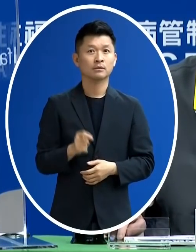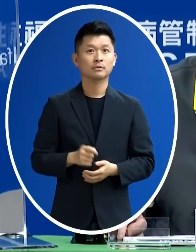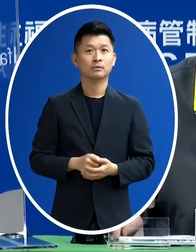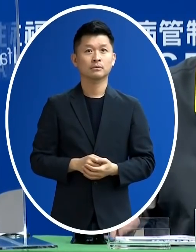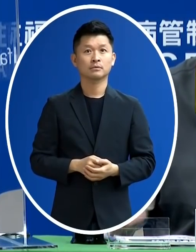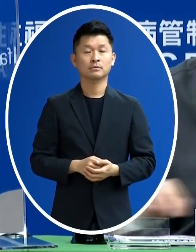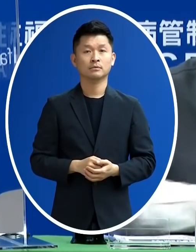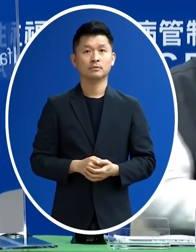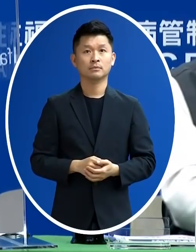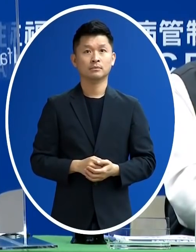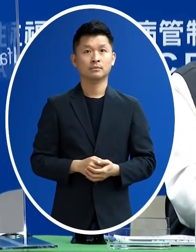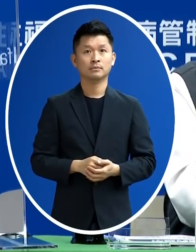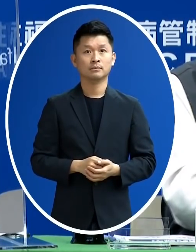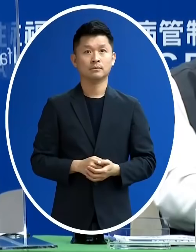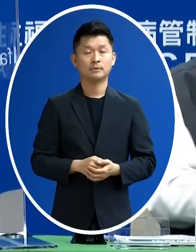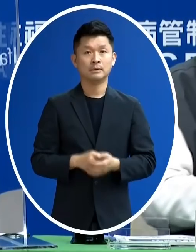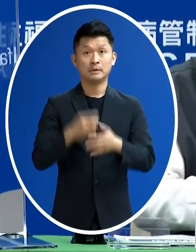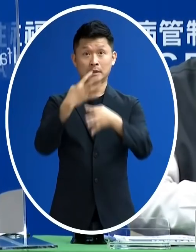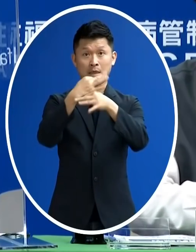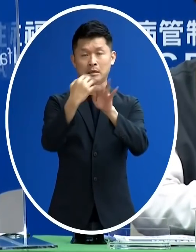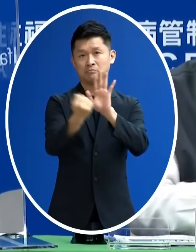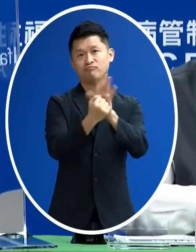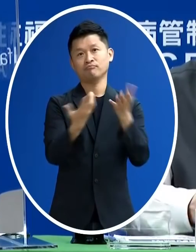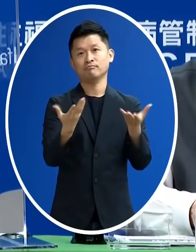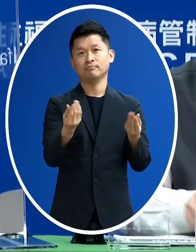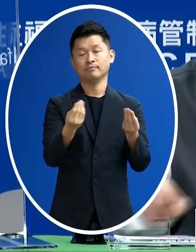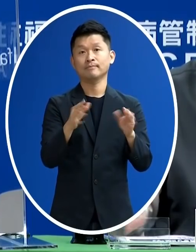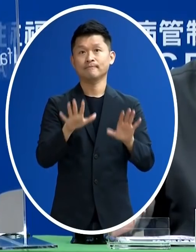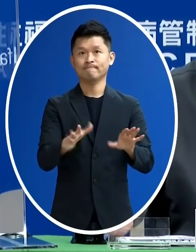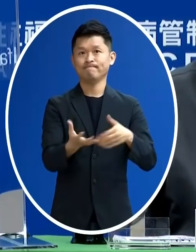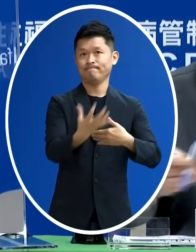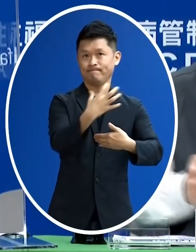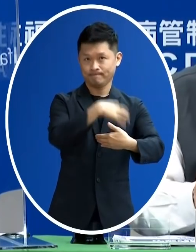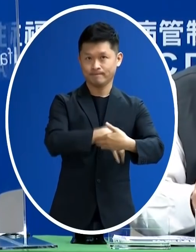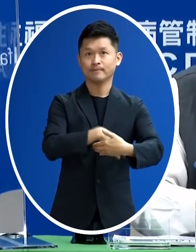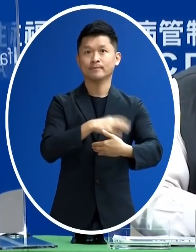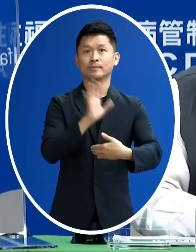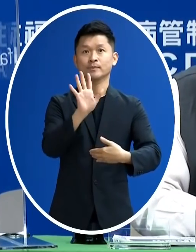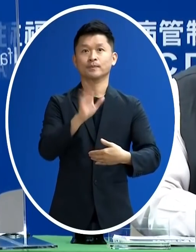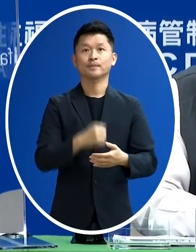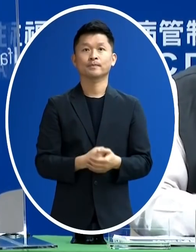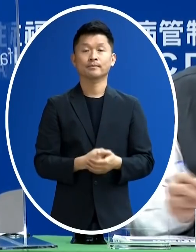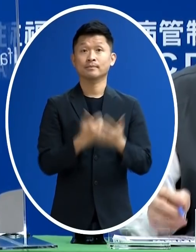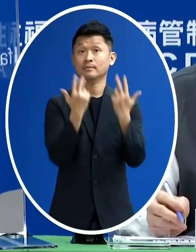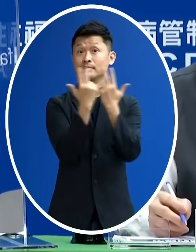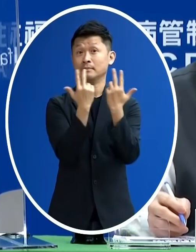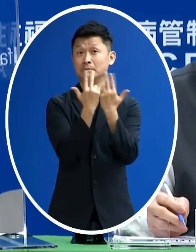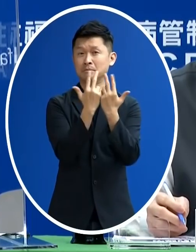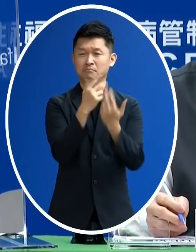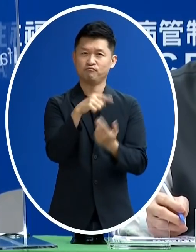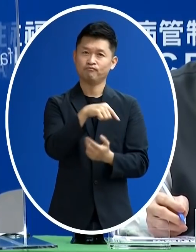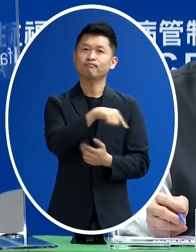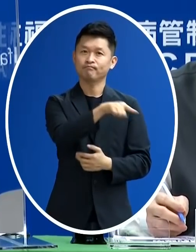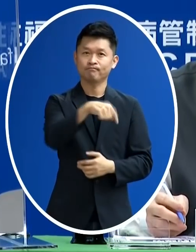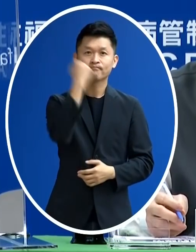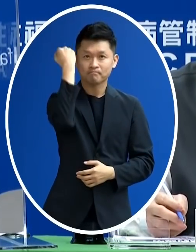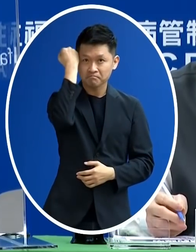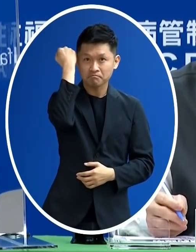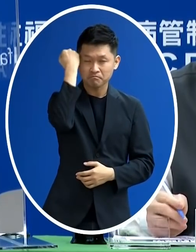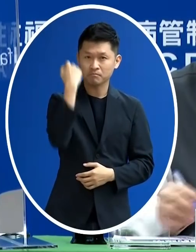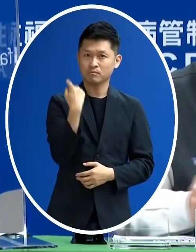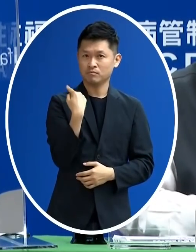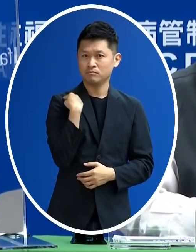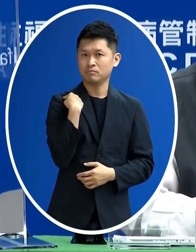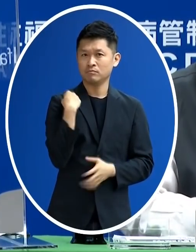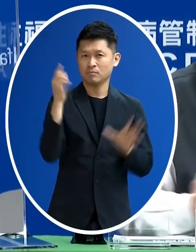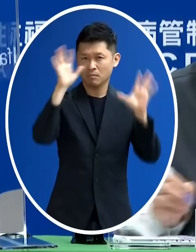那总共那虽然那个没有列案号，那今天当然就列入了案号。那新北也非常辛苦哈，昨天也漏